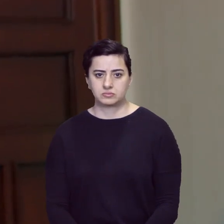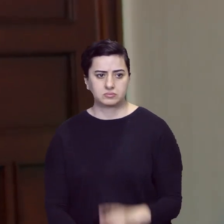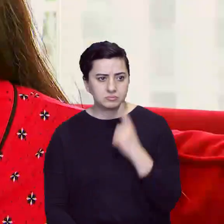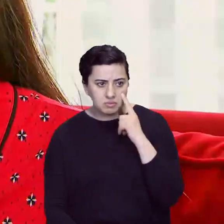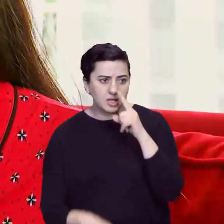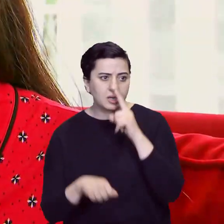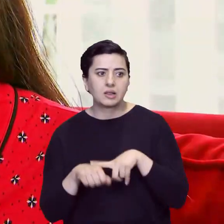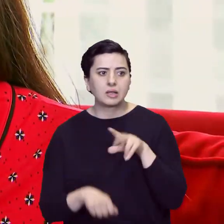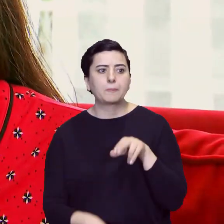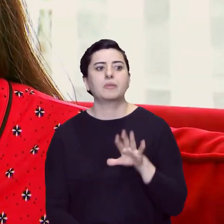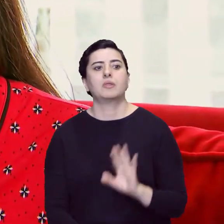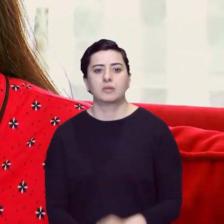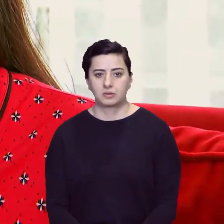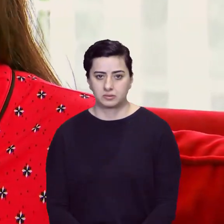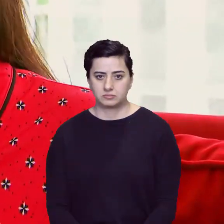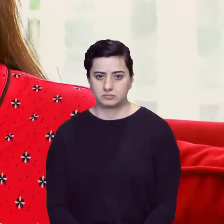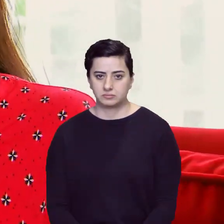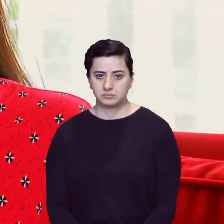İnandırıcı değil.